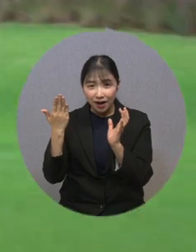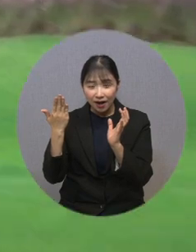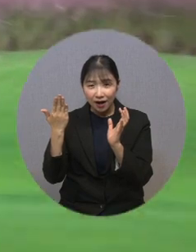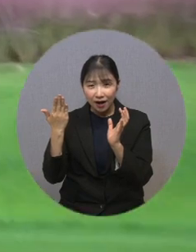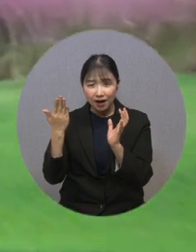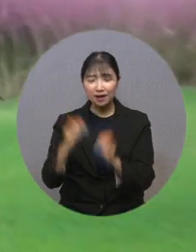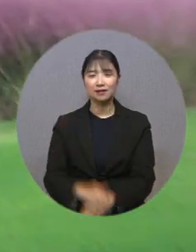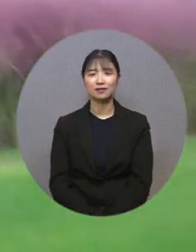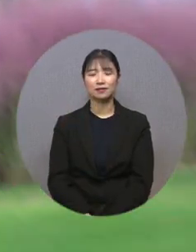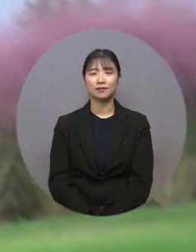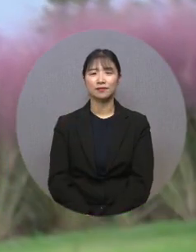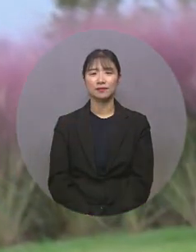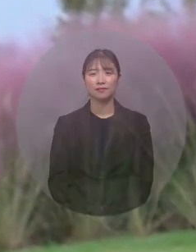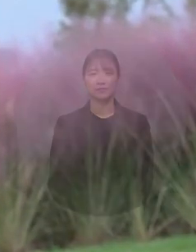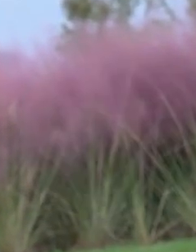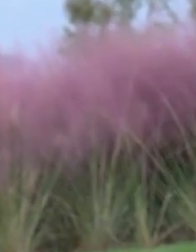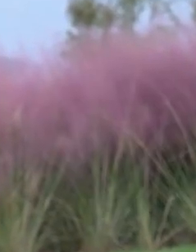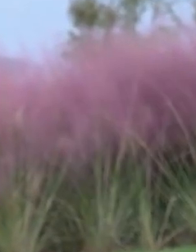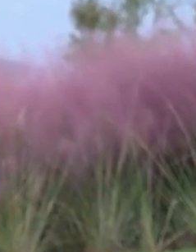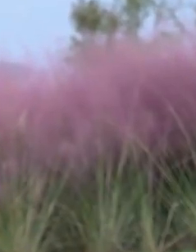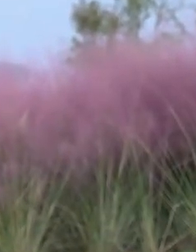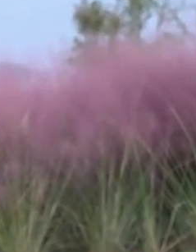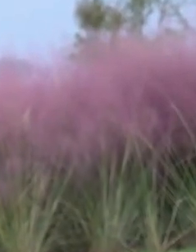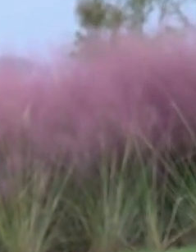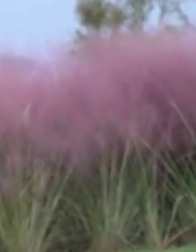피었습니다. 그대로 멈춰라.